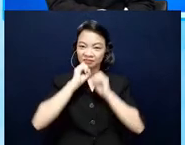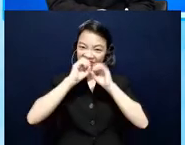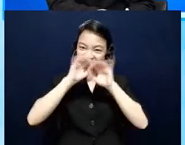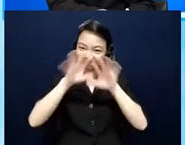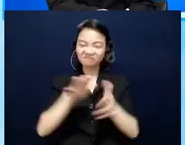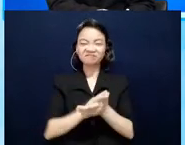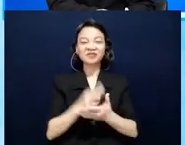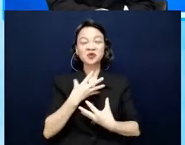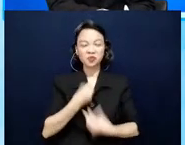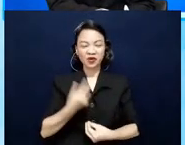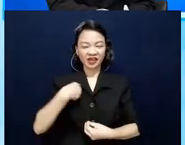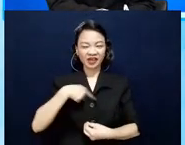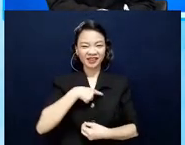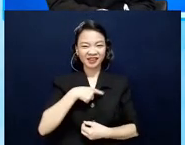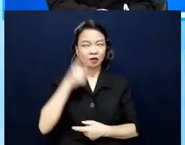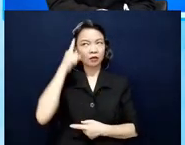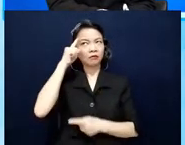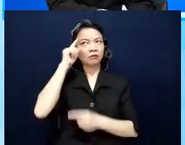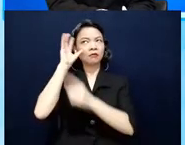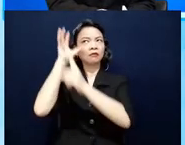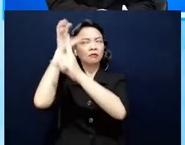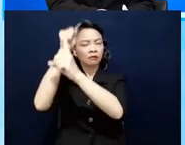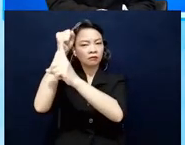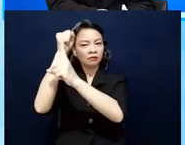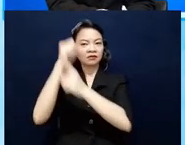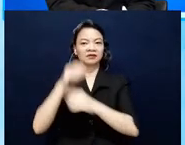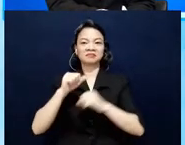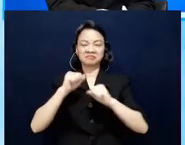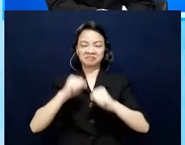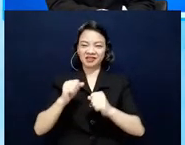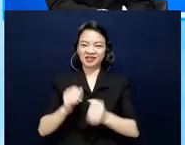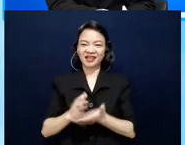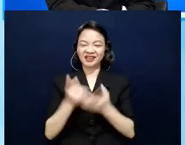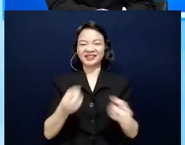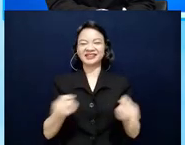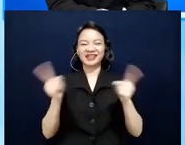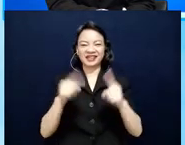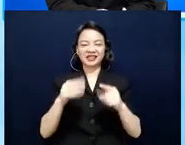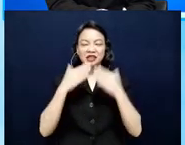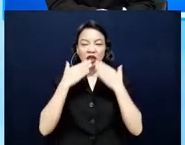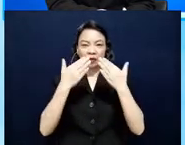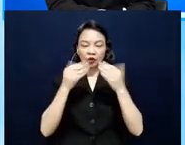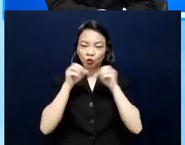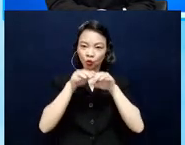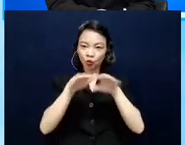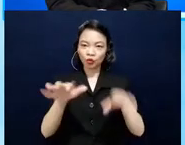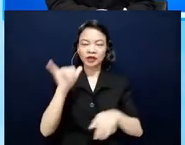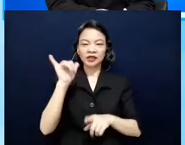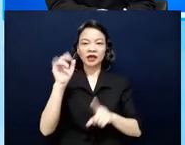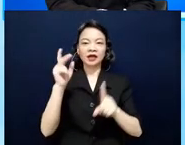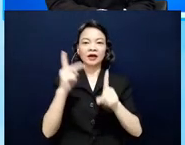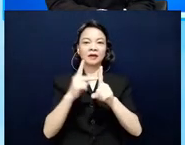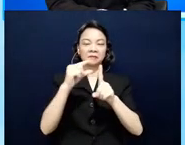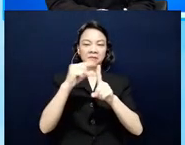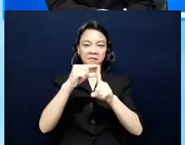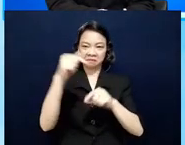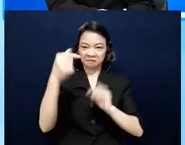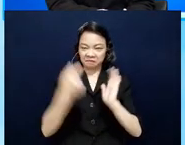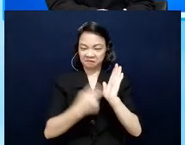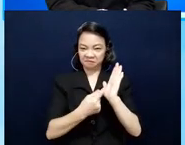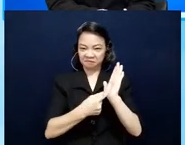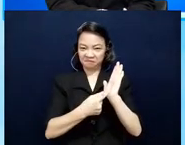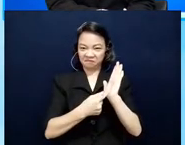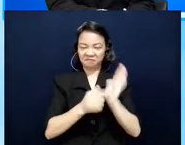kita cita-citakan dapat terwujud. Selamat atas peluncuran Young Health Program ini. Semoga yang